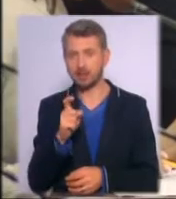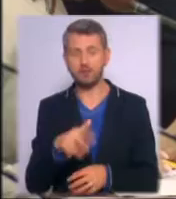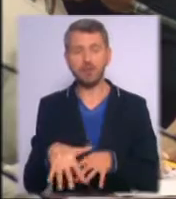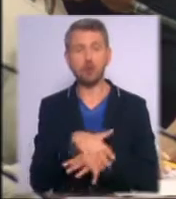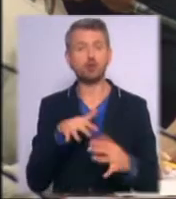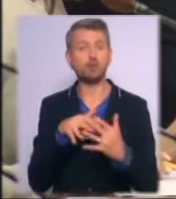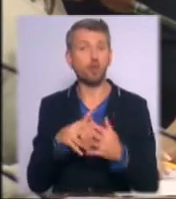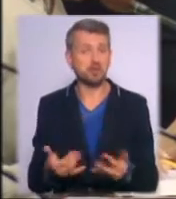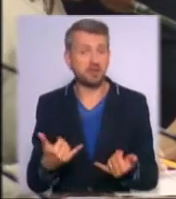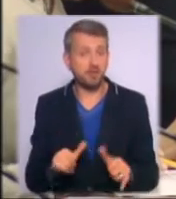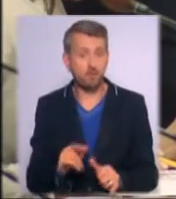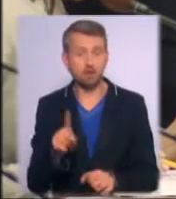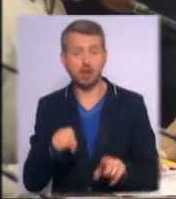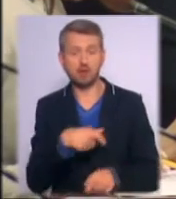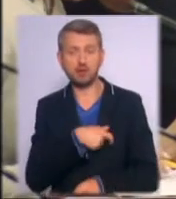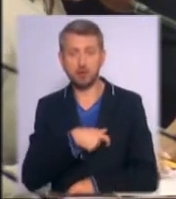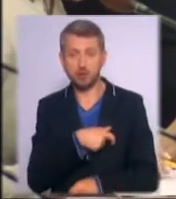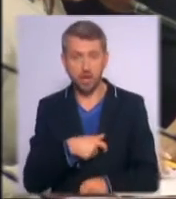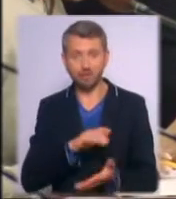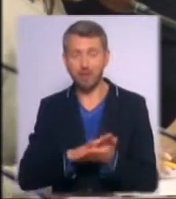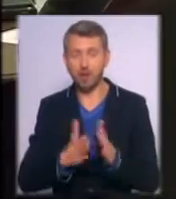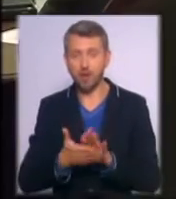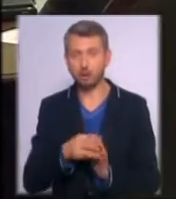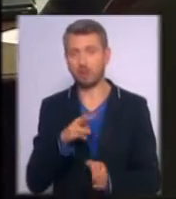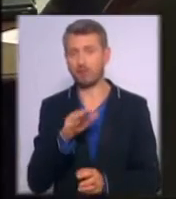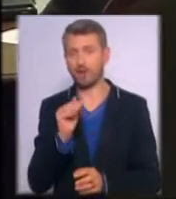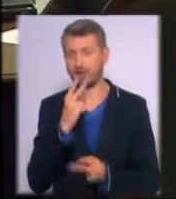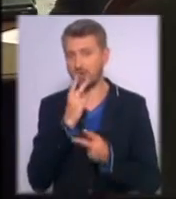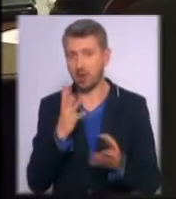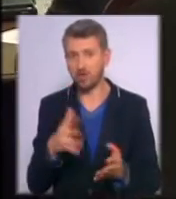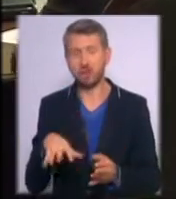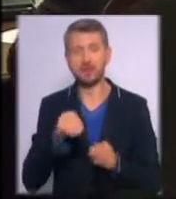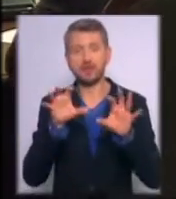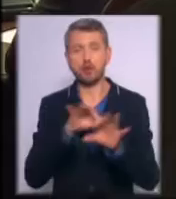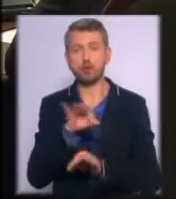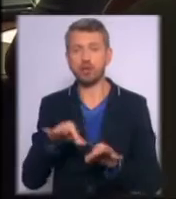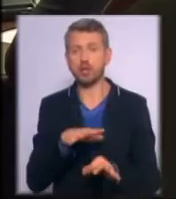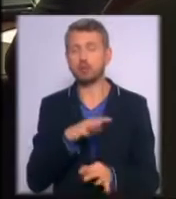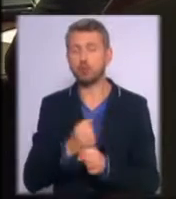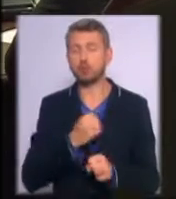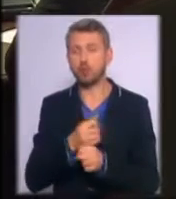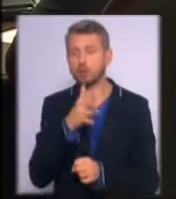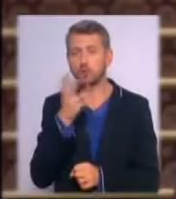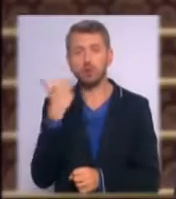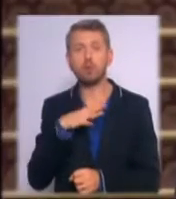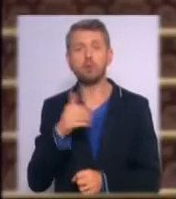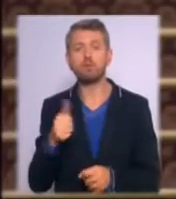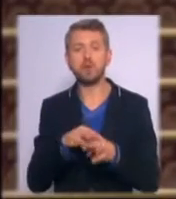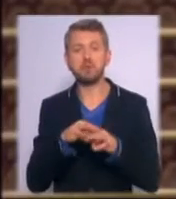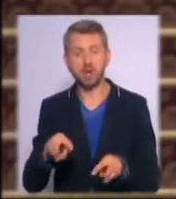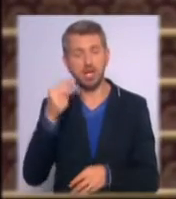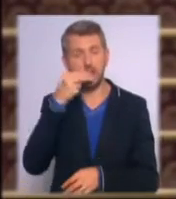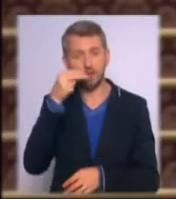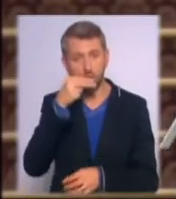фронті здивовані, що деякі з нардепів меморандуму з МВФ не бачили. До того ж, всі ці законопроекти, кажуть, там були розроблені ще за прем'єрства Яценюка. Хочу нагадати,